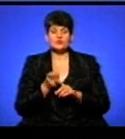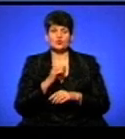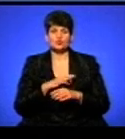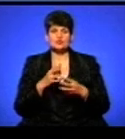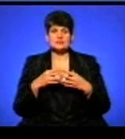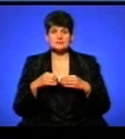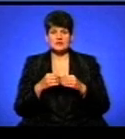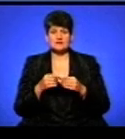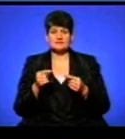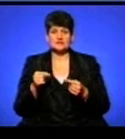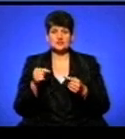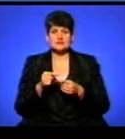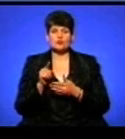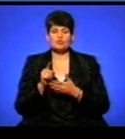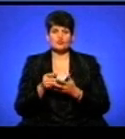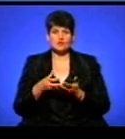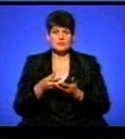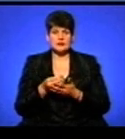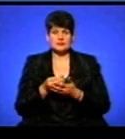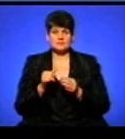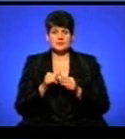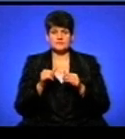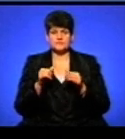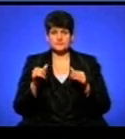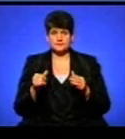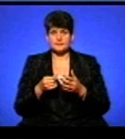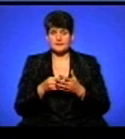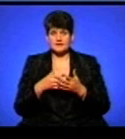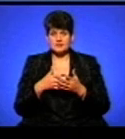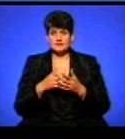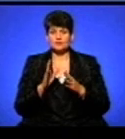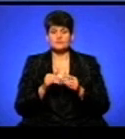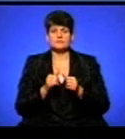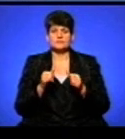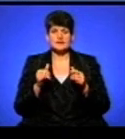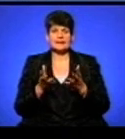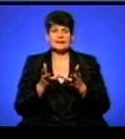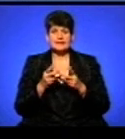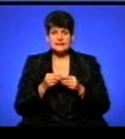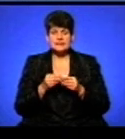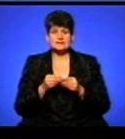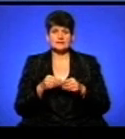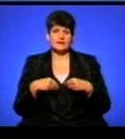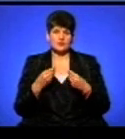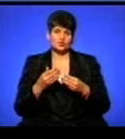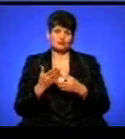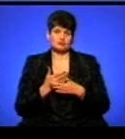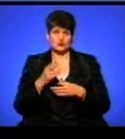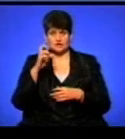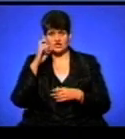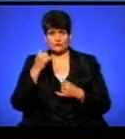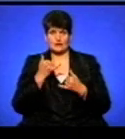і визначається обов'язкова плата. При зростанні тарифів то зросте кількість наданої субсидії державою для